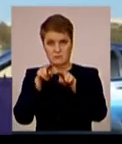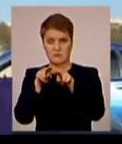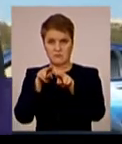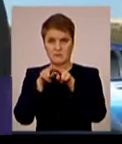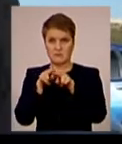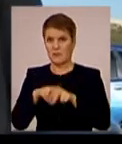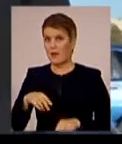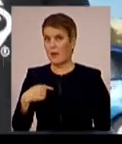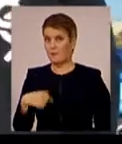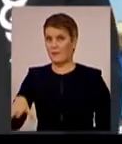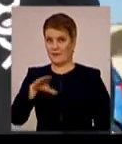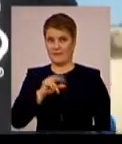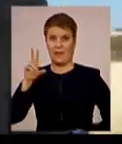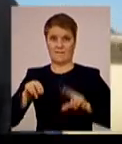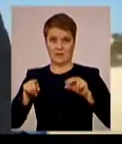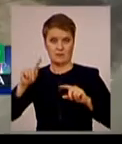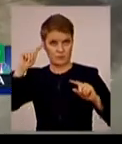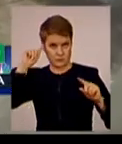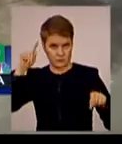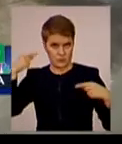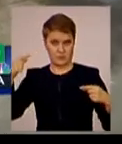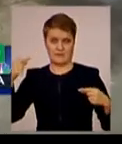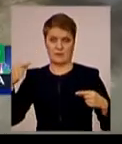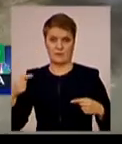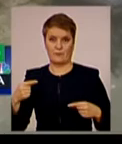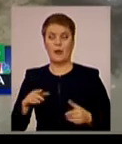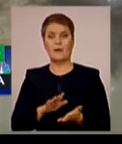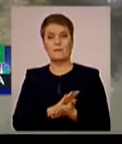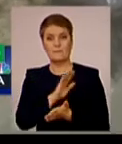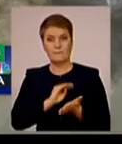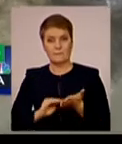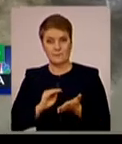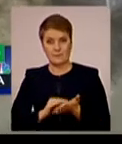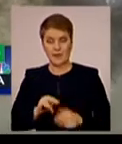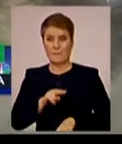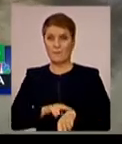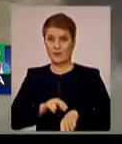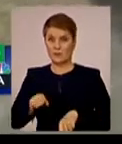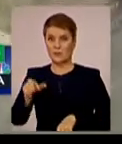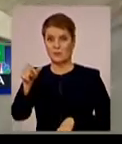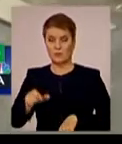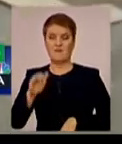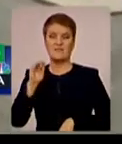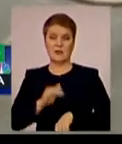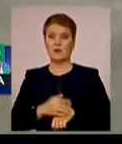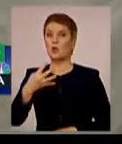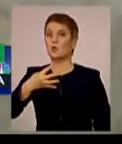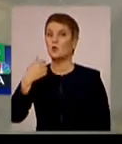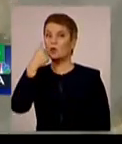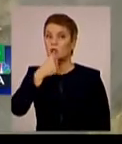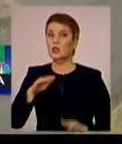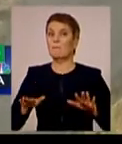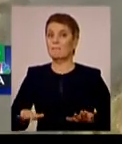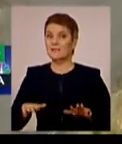і, знаєте, ми всі вважали його божевільним. Як пише видання «Нью-Йорк Таймс», правоохоронці особу стрільця вже встановили. Це 44-річний